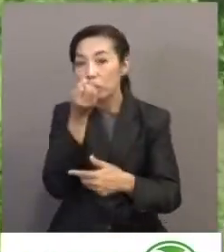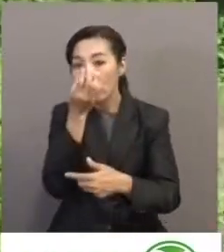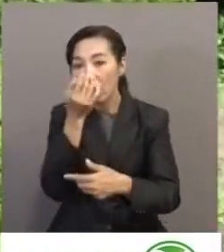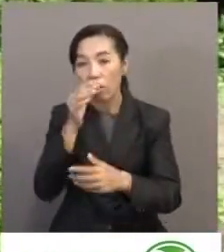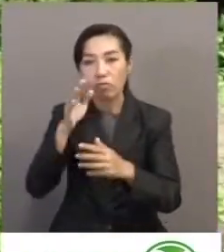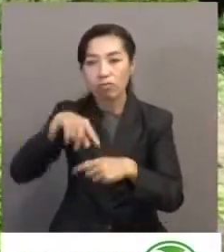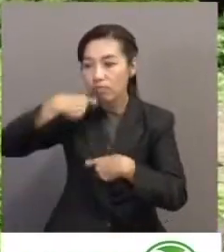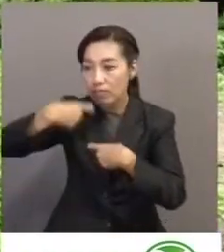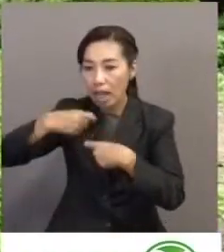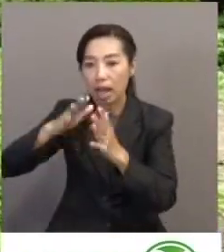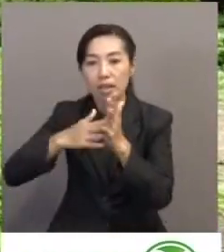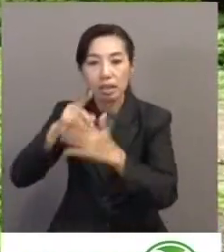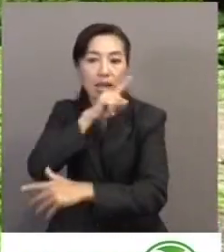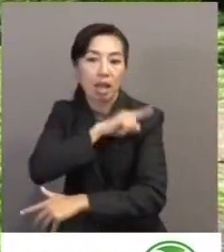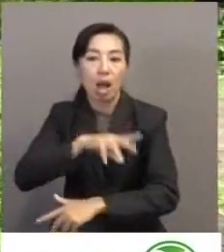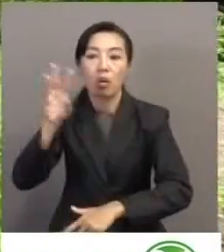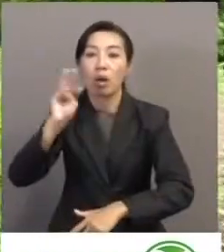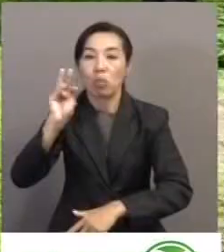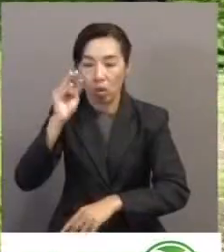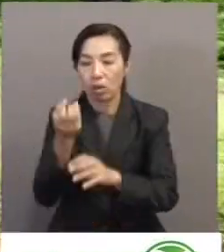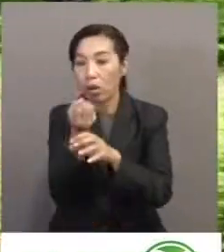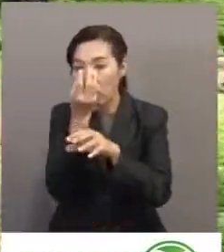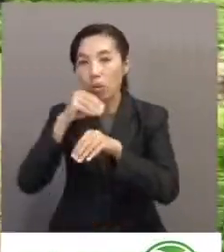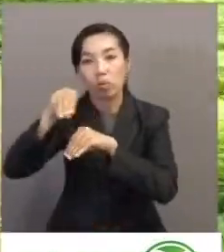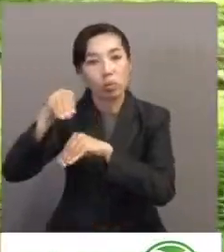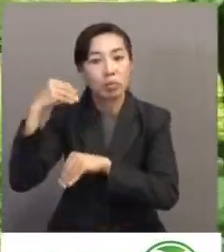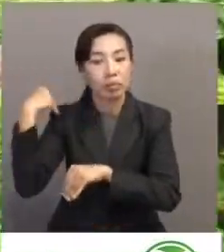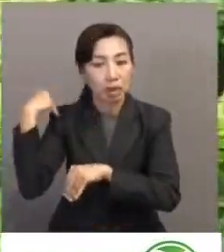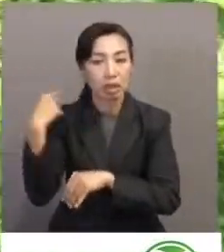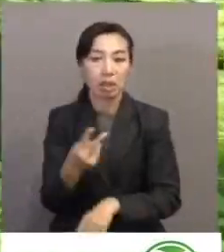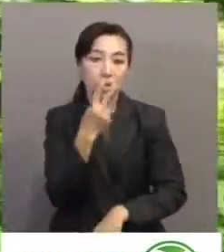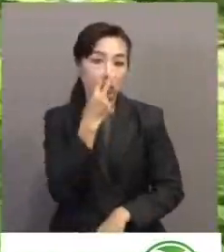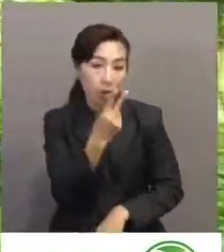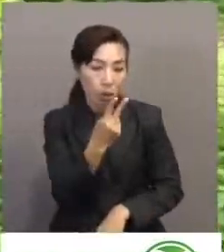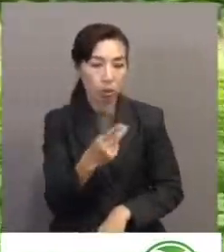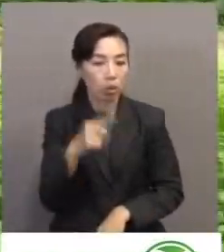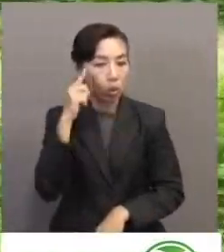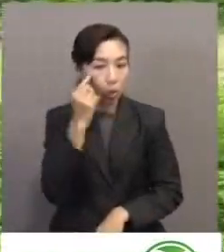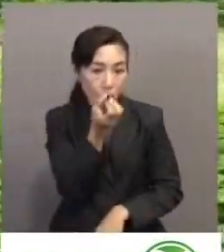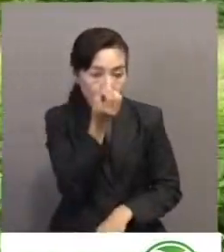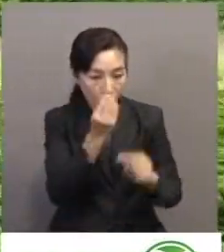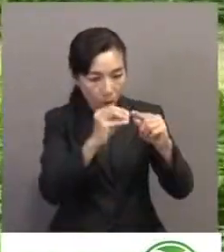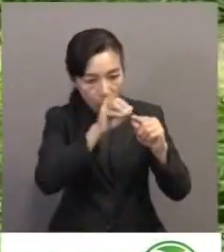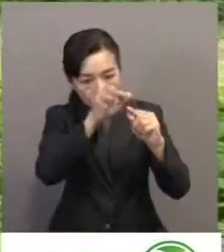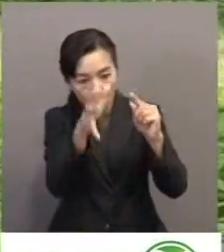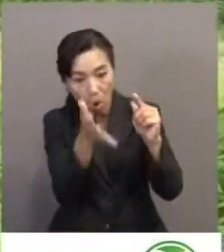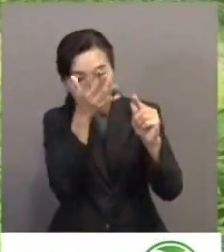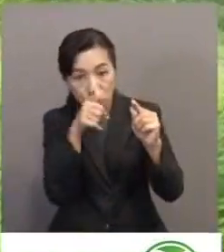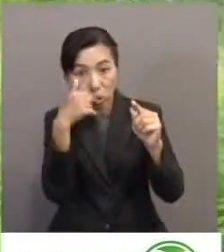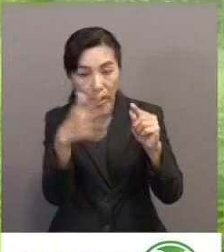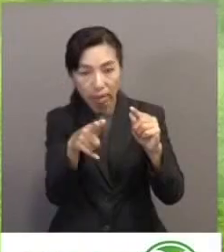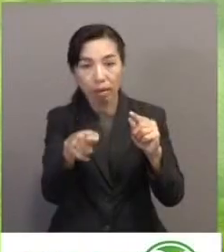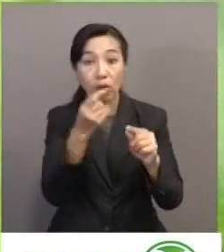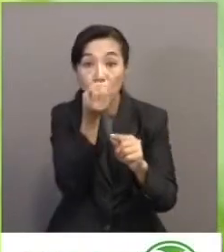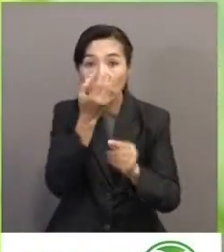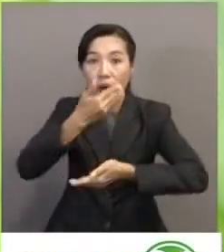ายพันธุ์หายากอย่างสีขาวและสีม่วงซึ่งนอกจากจะได้ชื่นชมความสวยงามของพวงดอกแล้วกำไรที่ได้จากการจำหน่าย